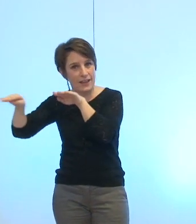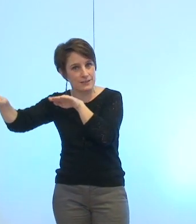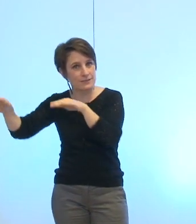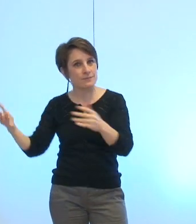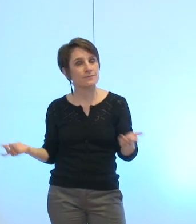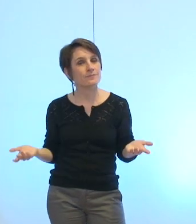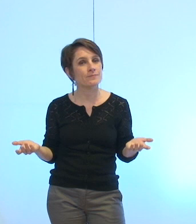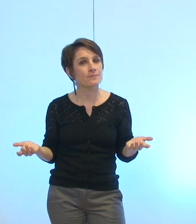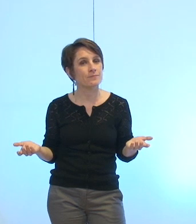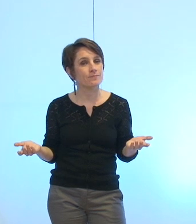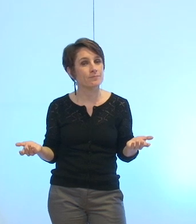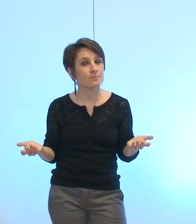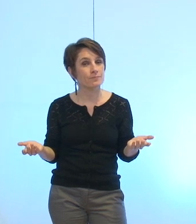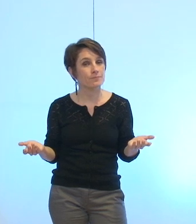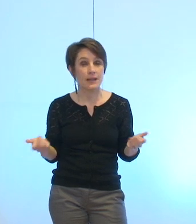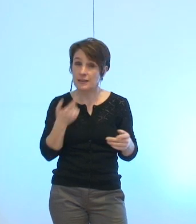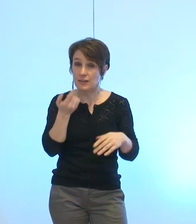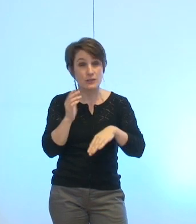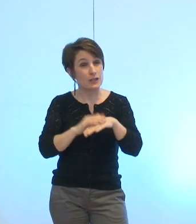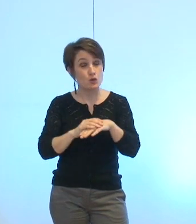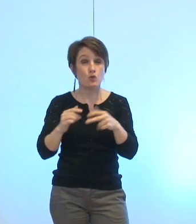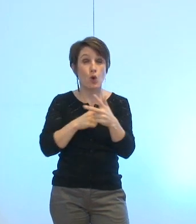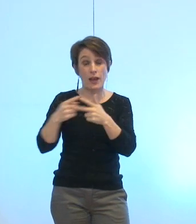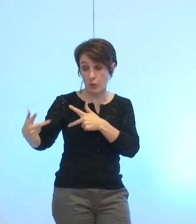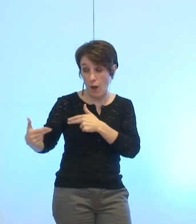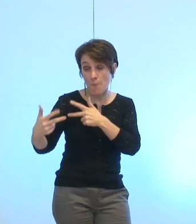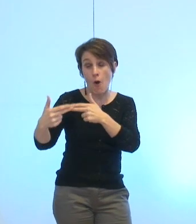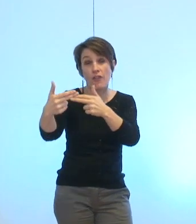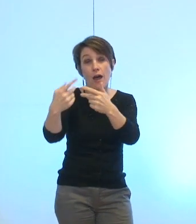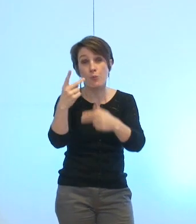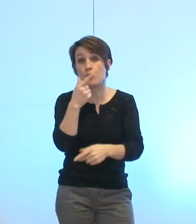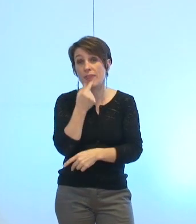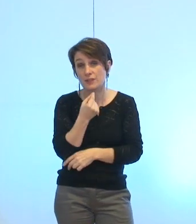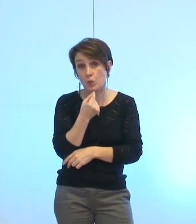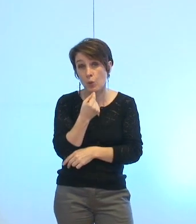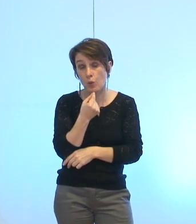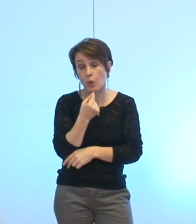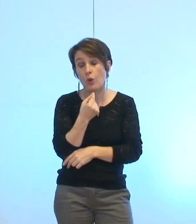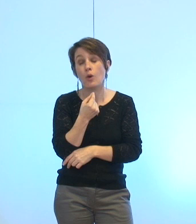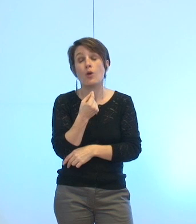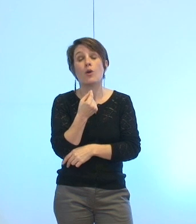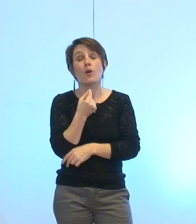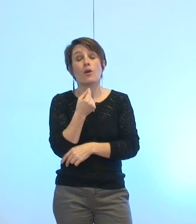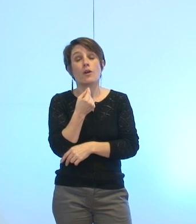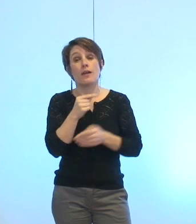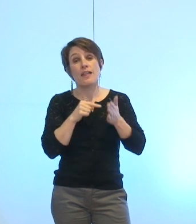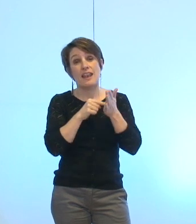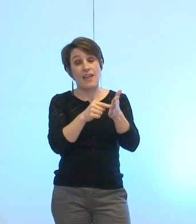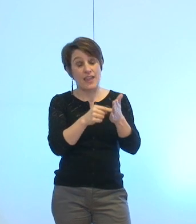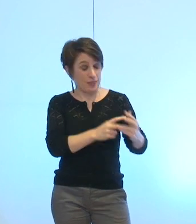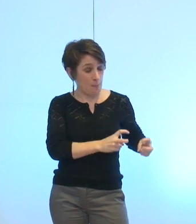que sur les trois mandats de Michel desto la dette augmente d'un petit peu plus de